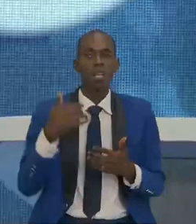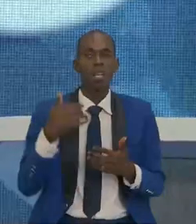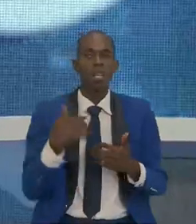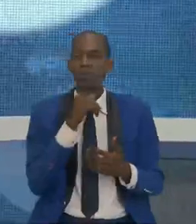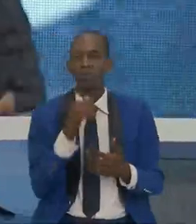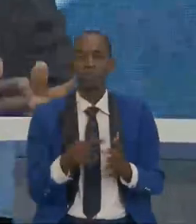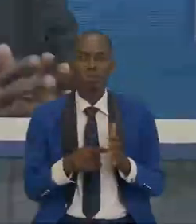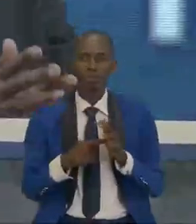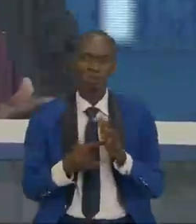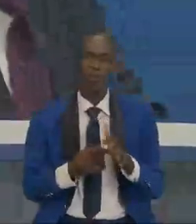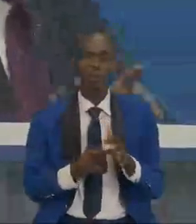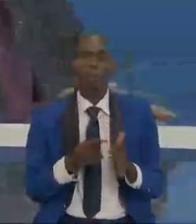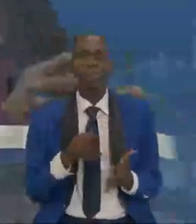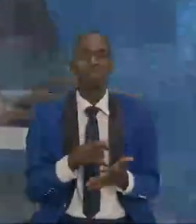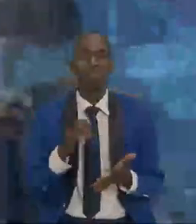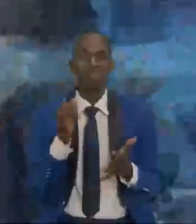Ils ont vraiment connu